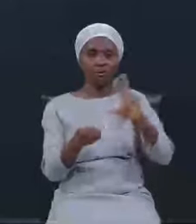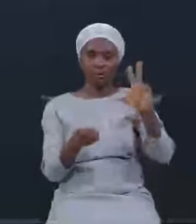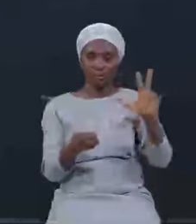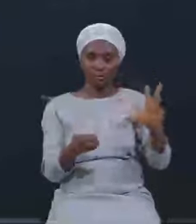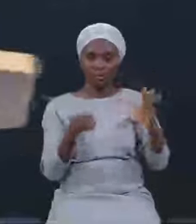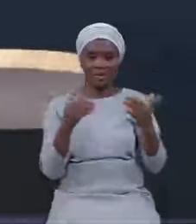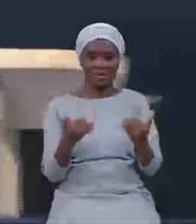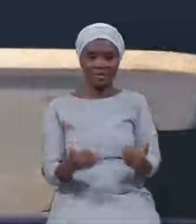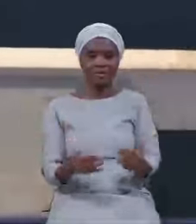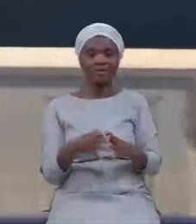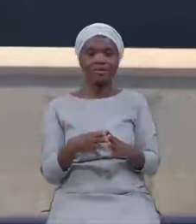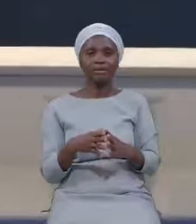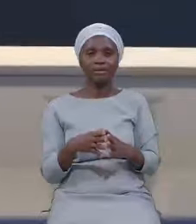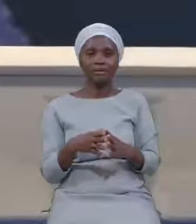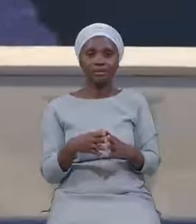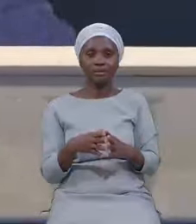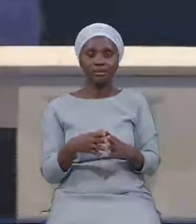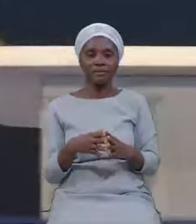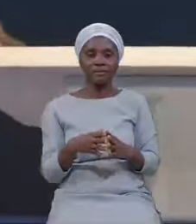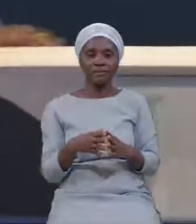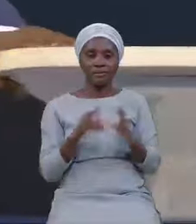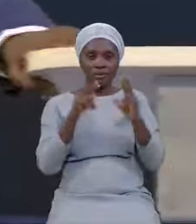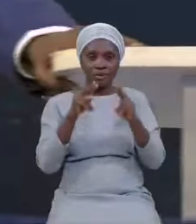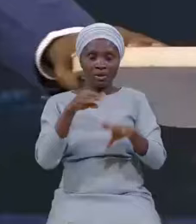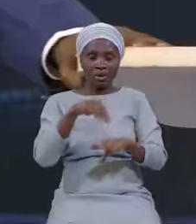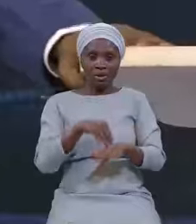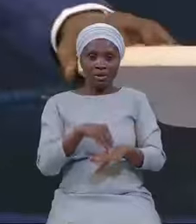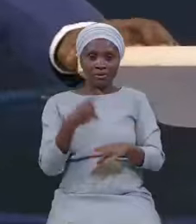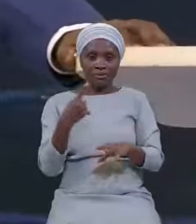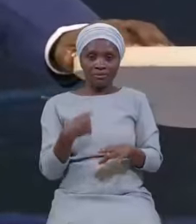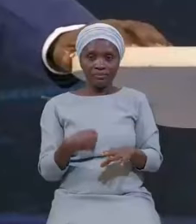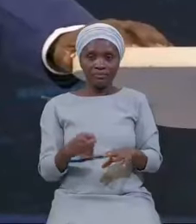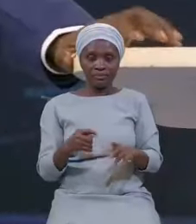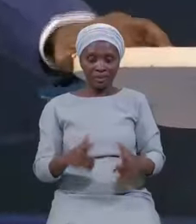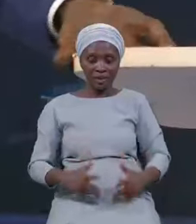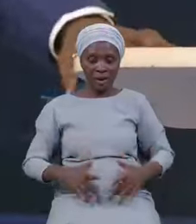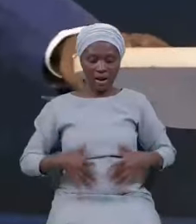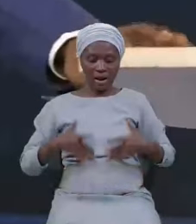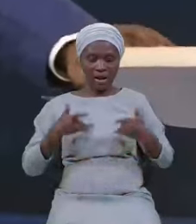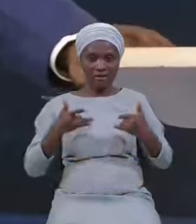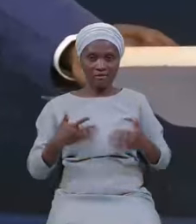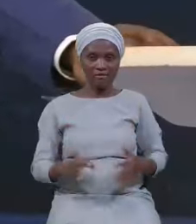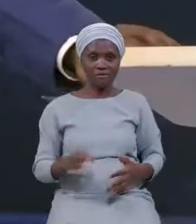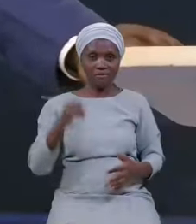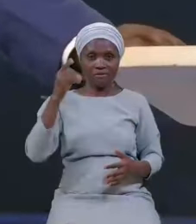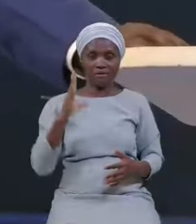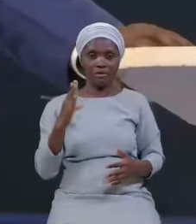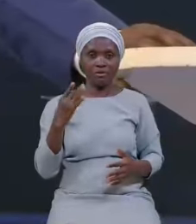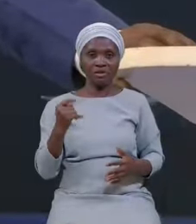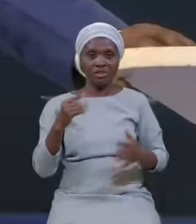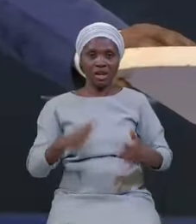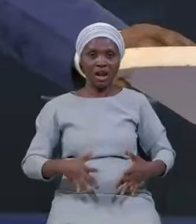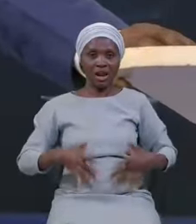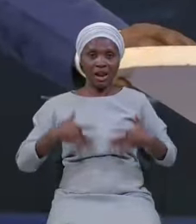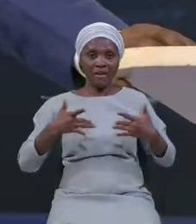voyons la vie de Dieu donnée par le seul Fils unique